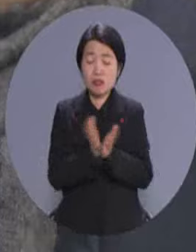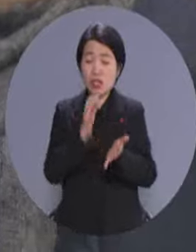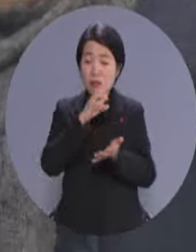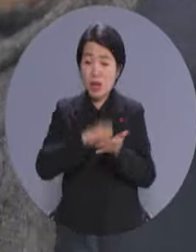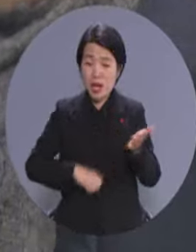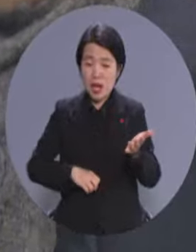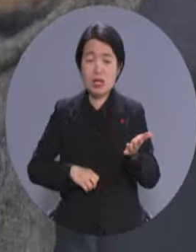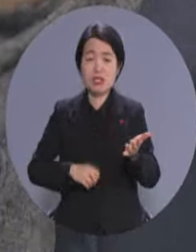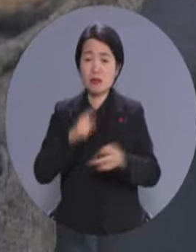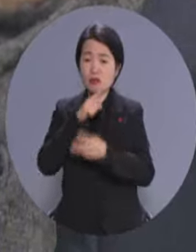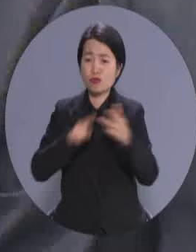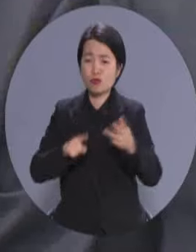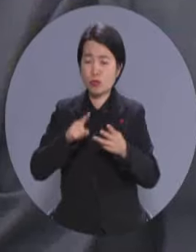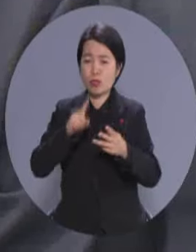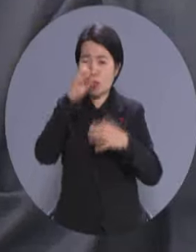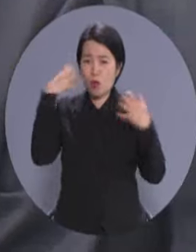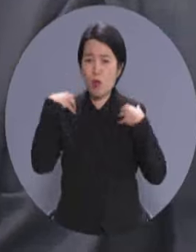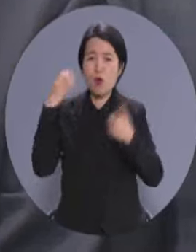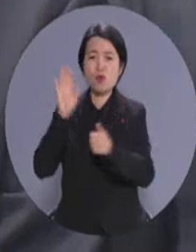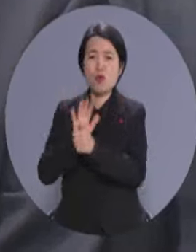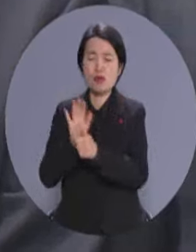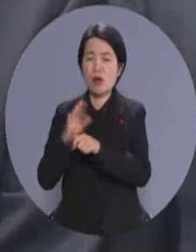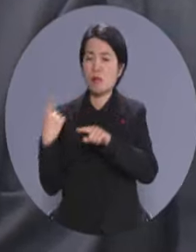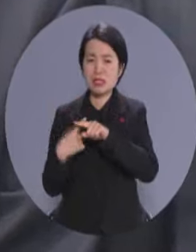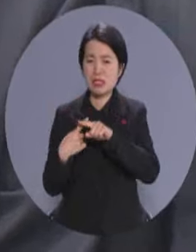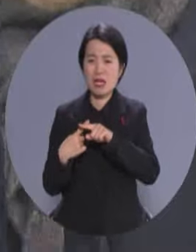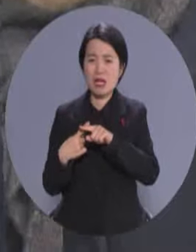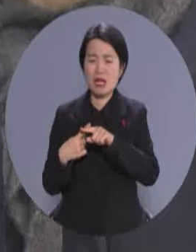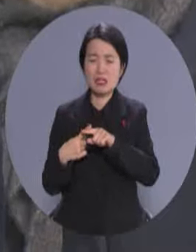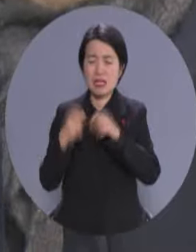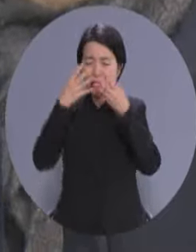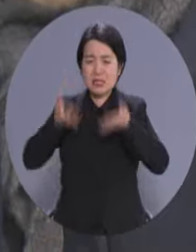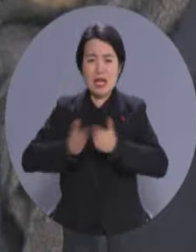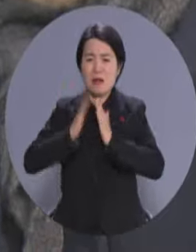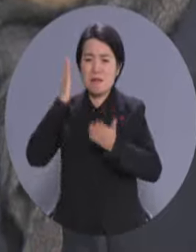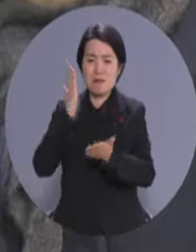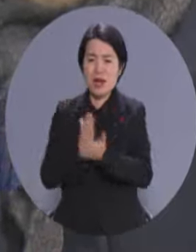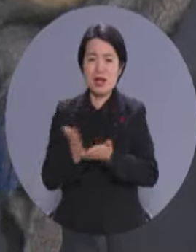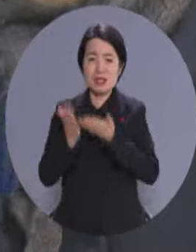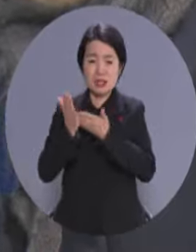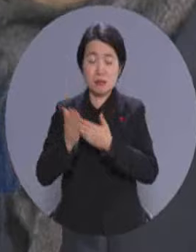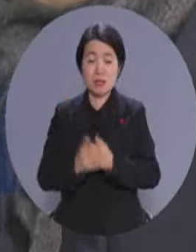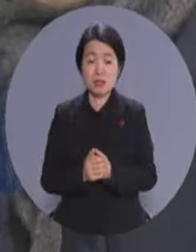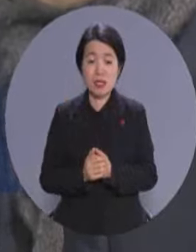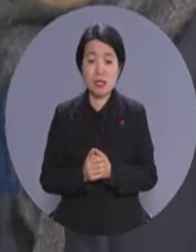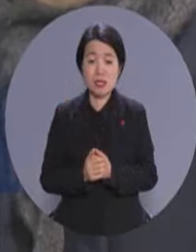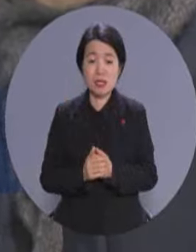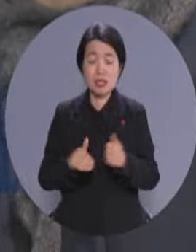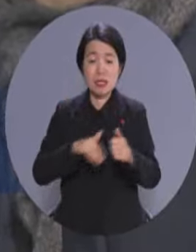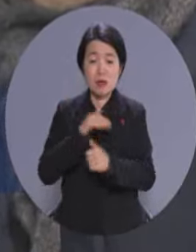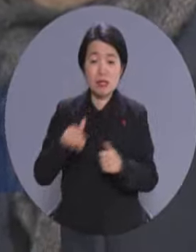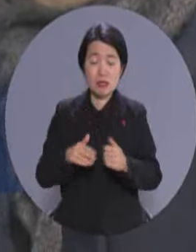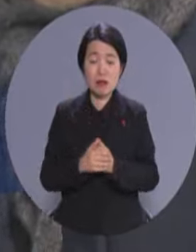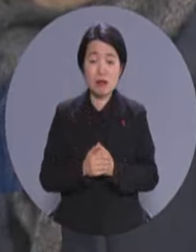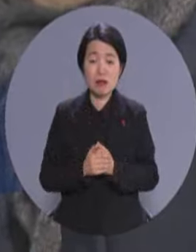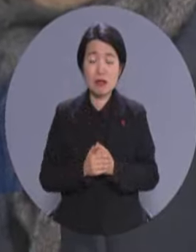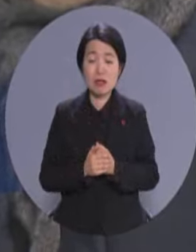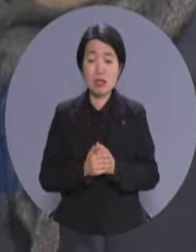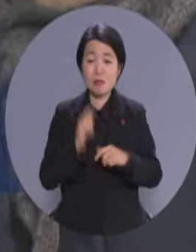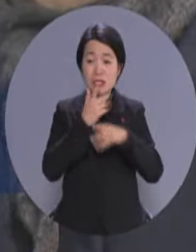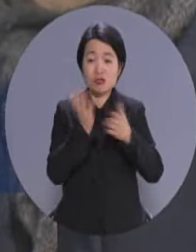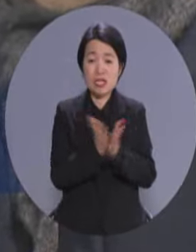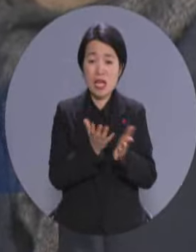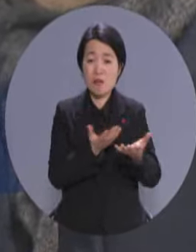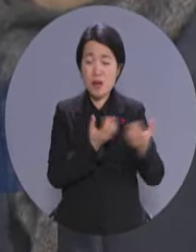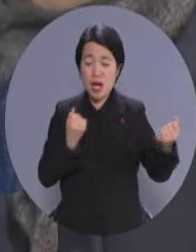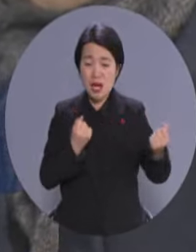것이라며 가서는 안 되는 길이라고 맹비난했습니다. 작금의 상황에서 야권 분열은 김대중